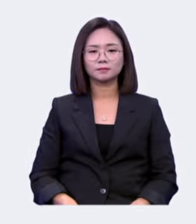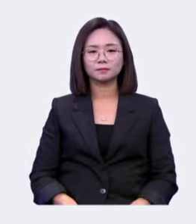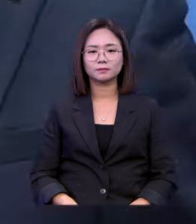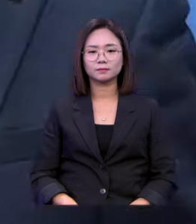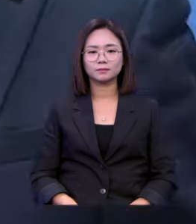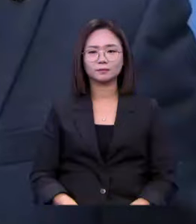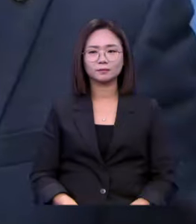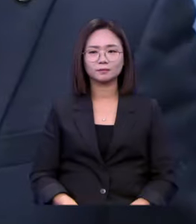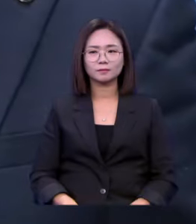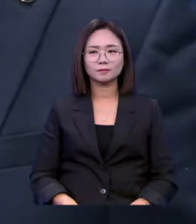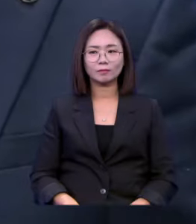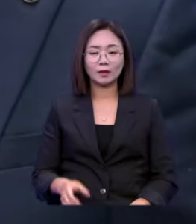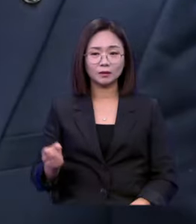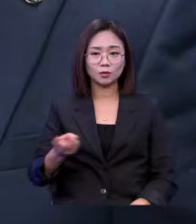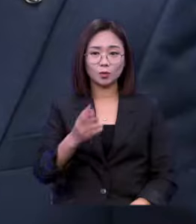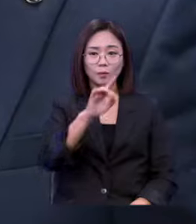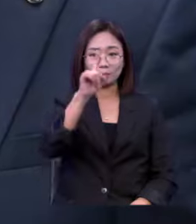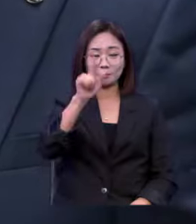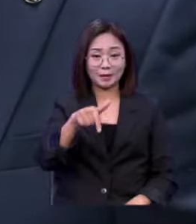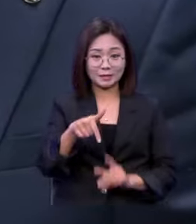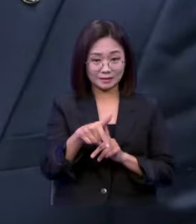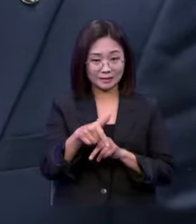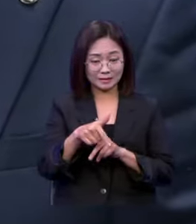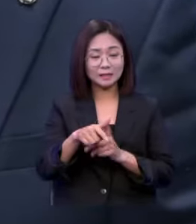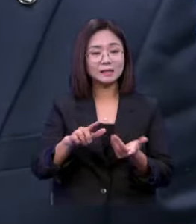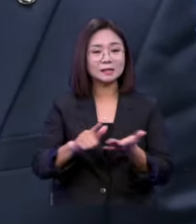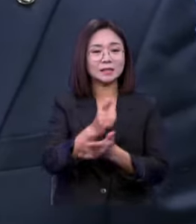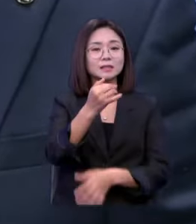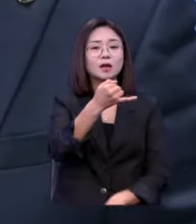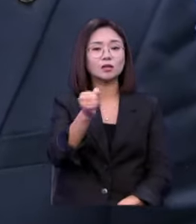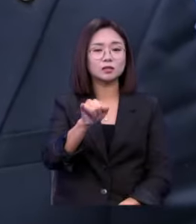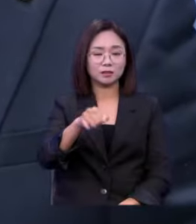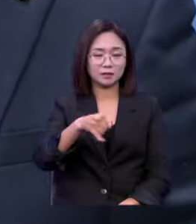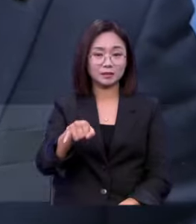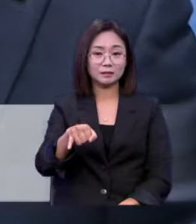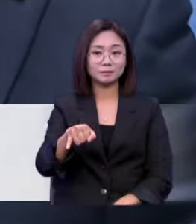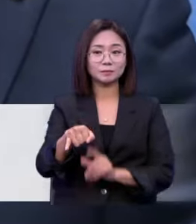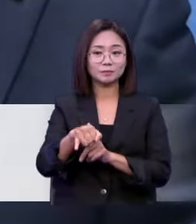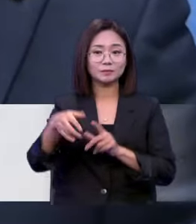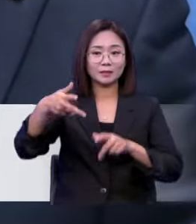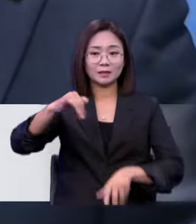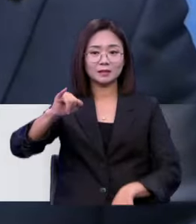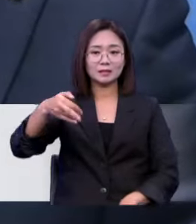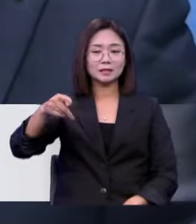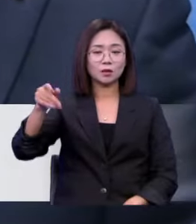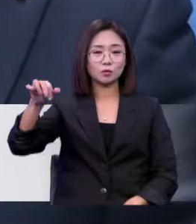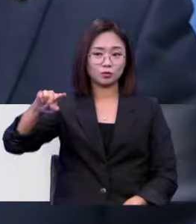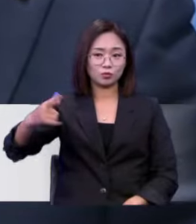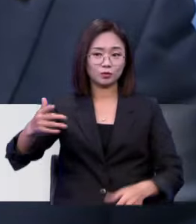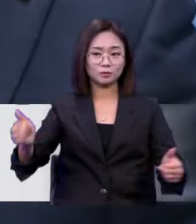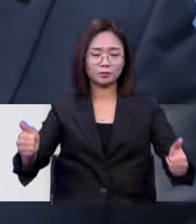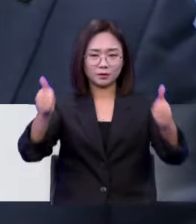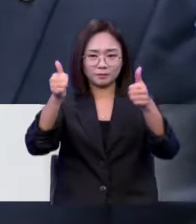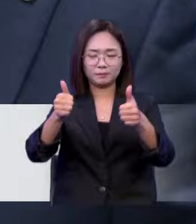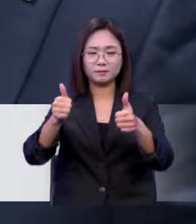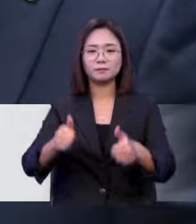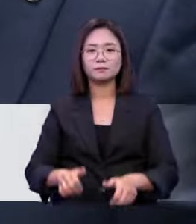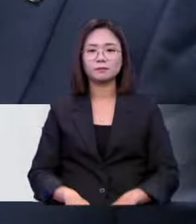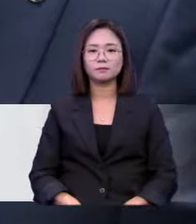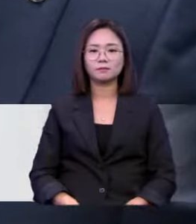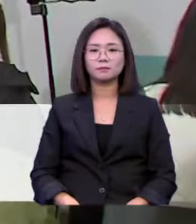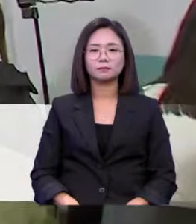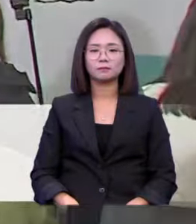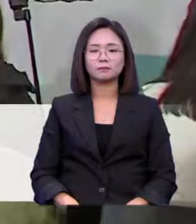했어요. 이로써 박 전 장관은 강서울 현역으로 단수 공천을 받은 진성준 더불어민주당 의원과 맞붙게